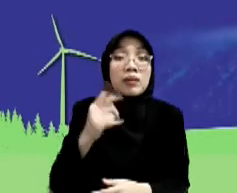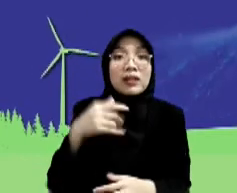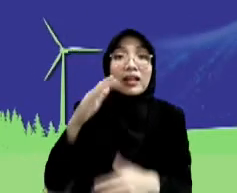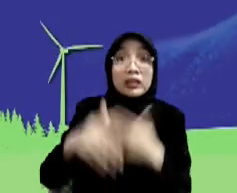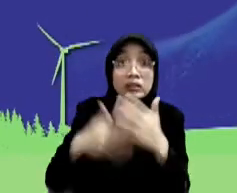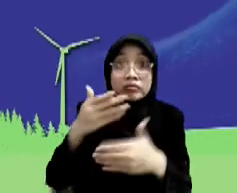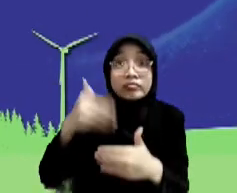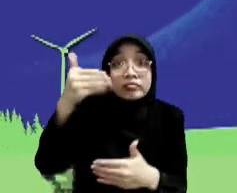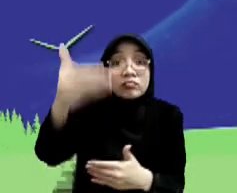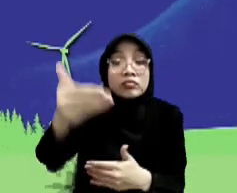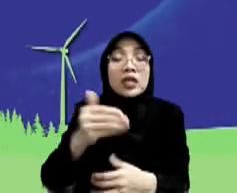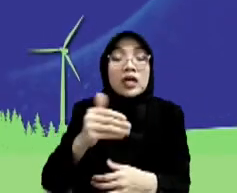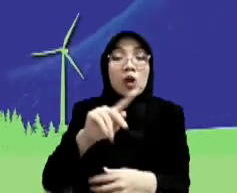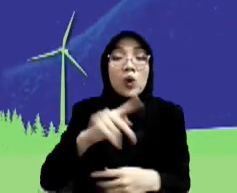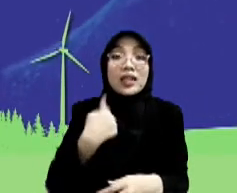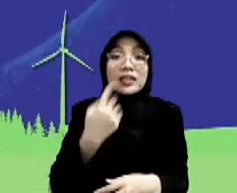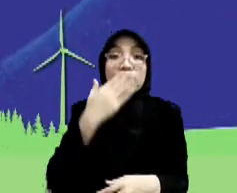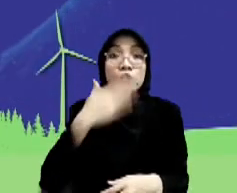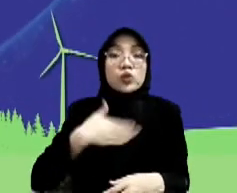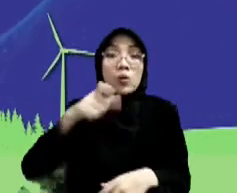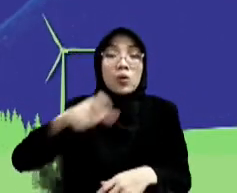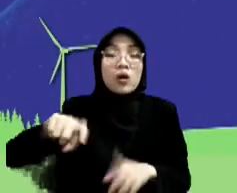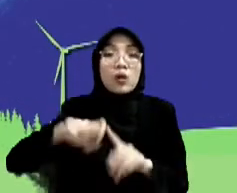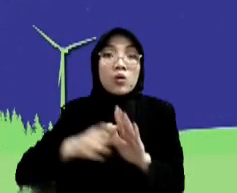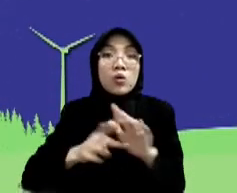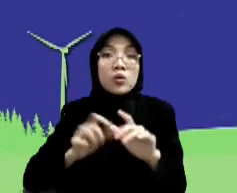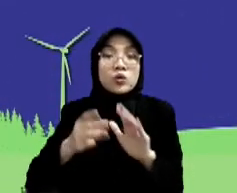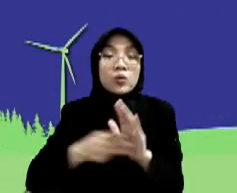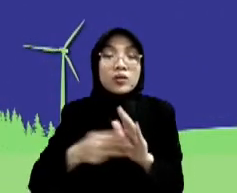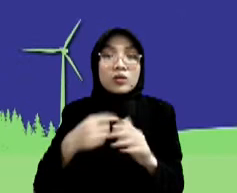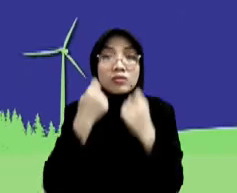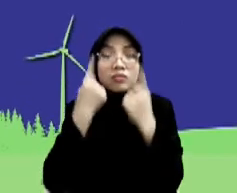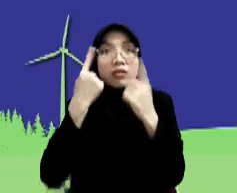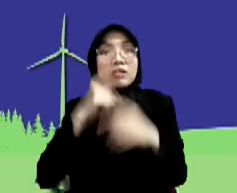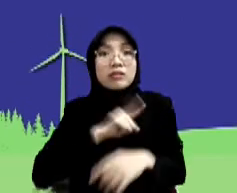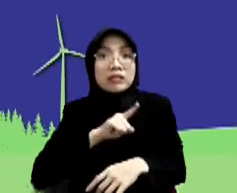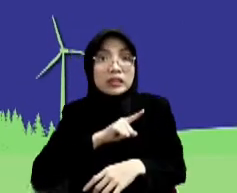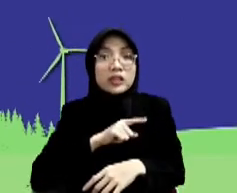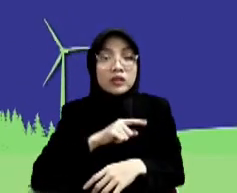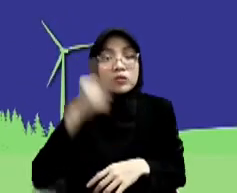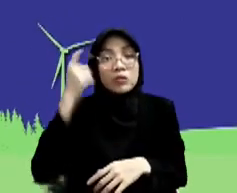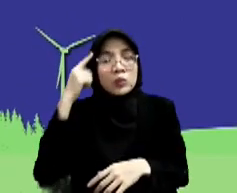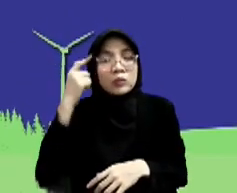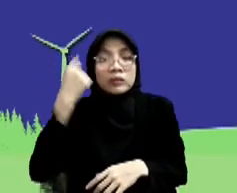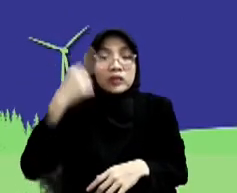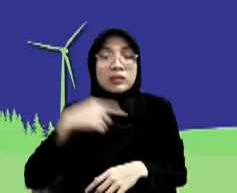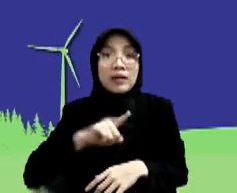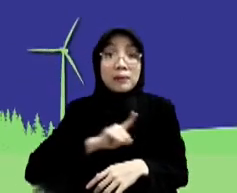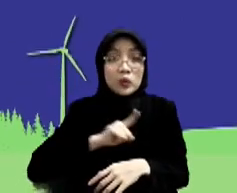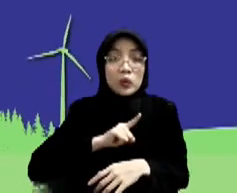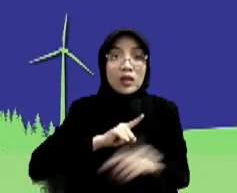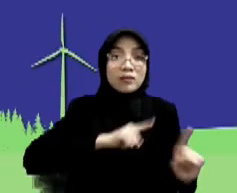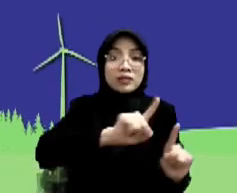kalau memang kita mempunyai eh consumer apa kita mempunyai awareness sendiri as a person ya As an individual